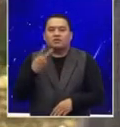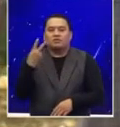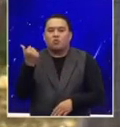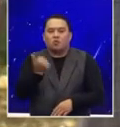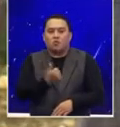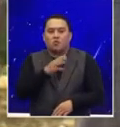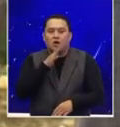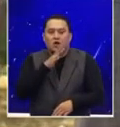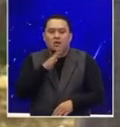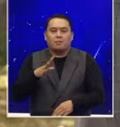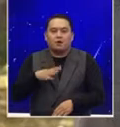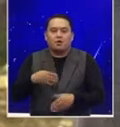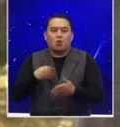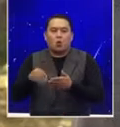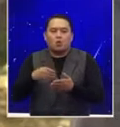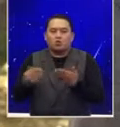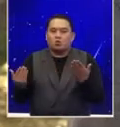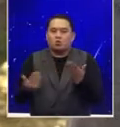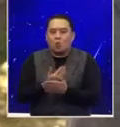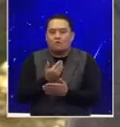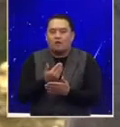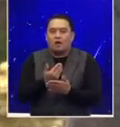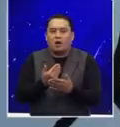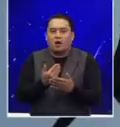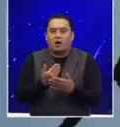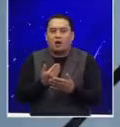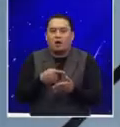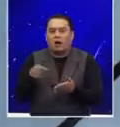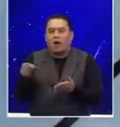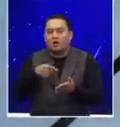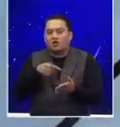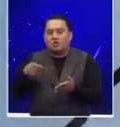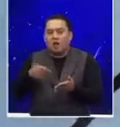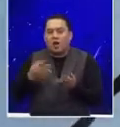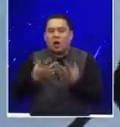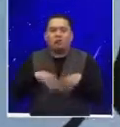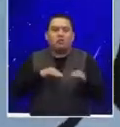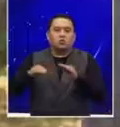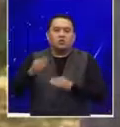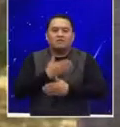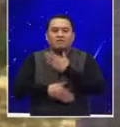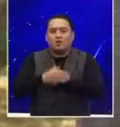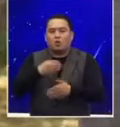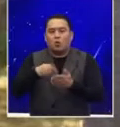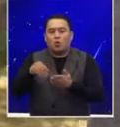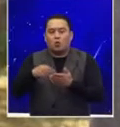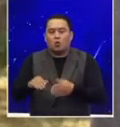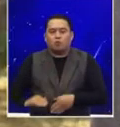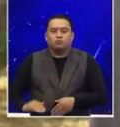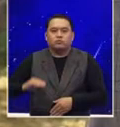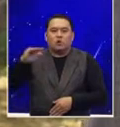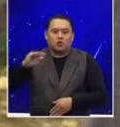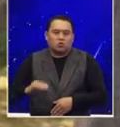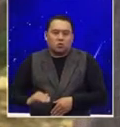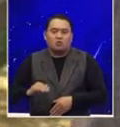2 лет приобрели новое, современное, в том числе лазерное оборудование. Приобрели для инвалидов подъемник,